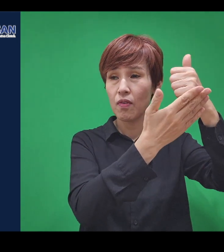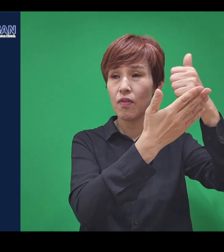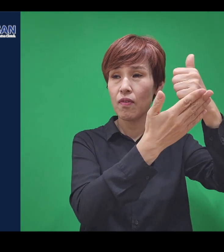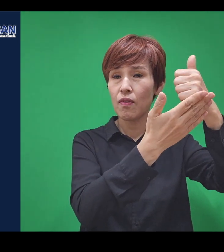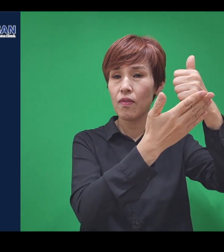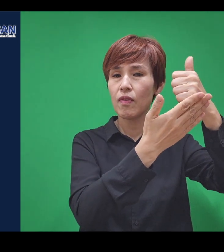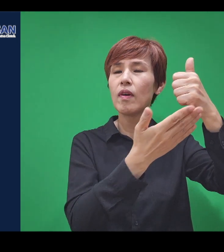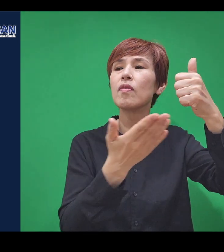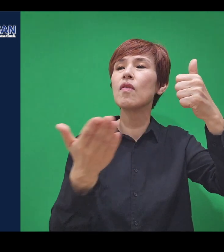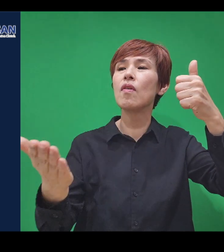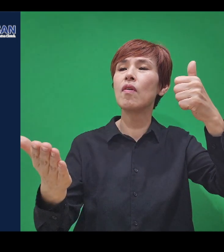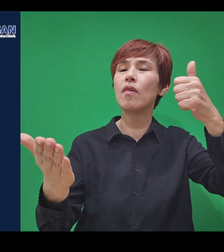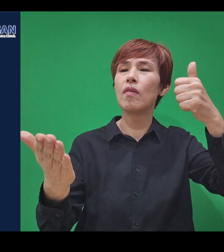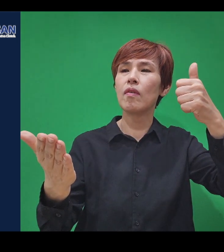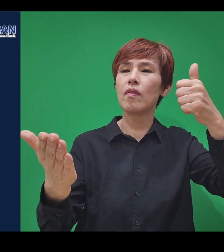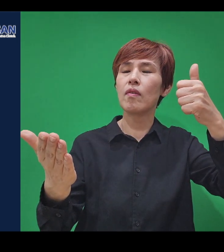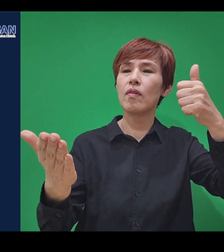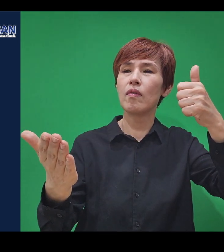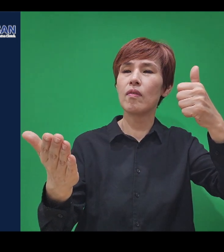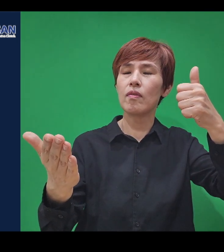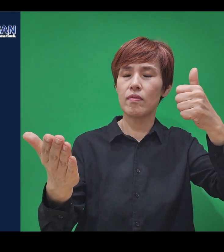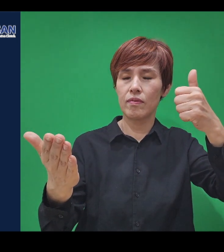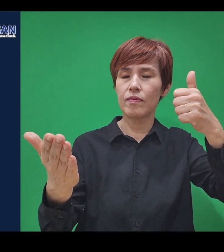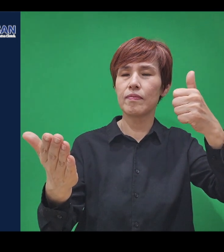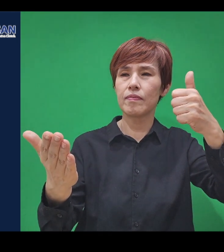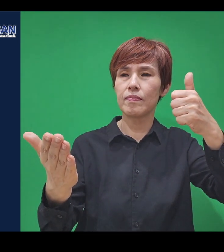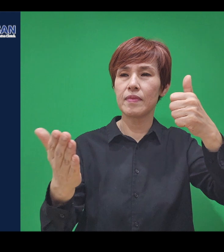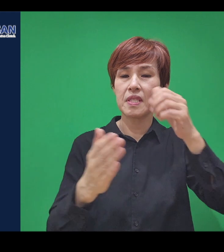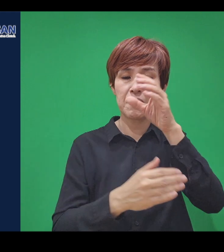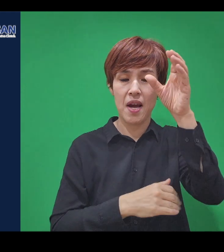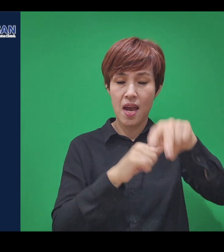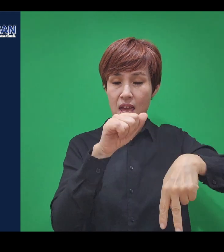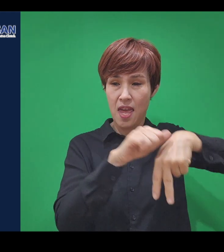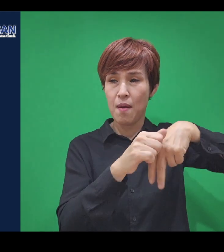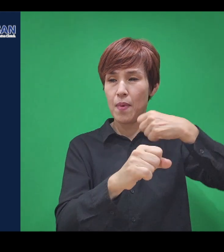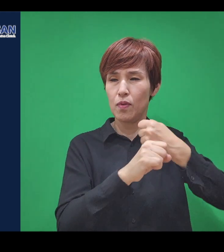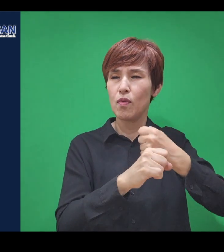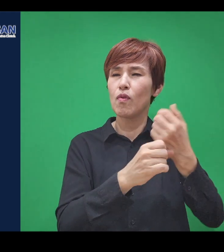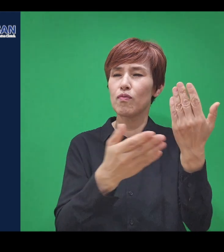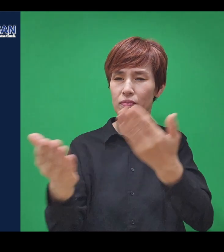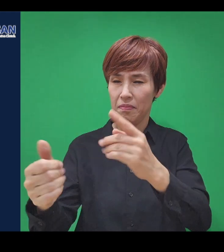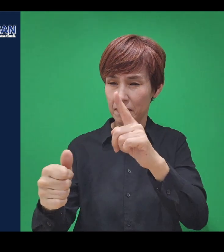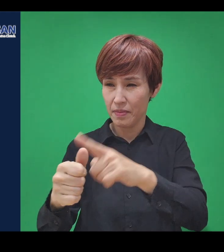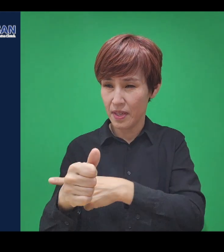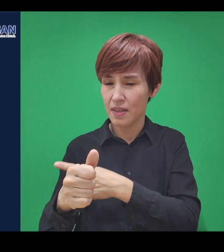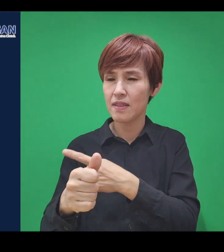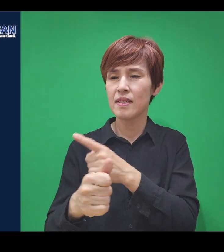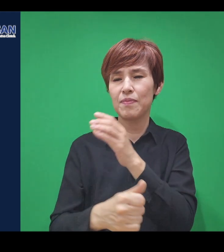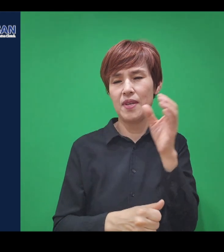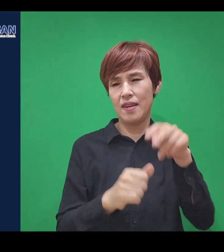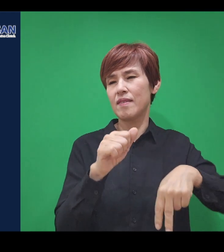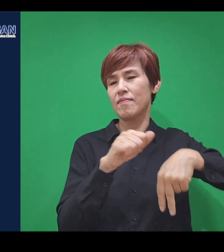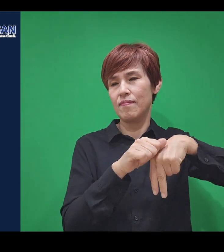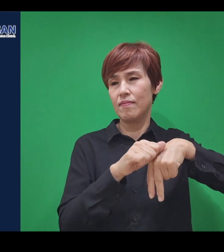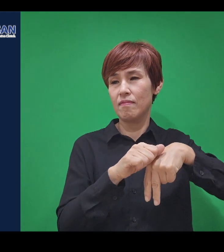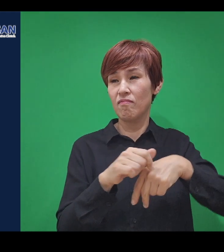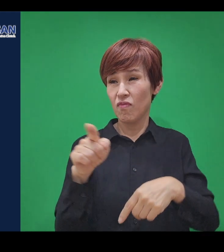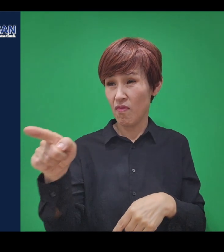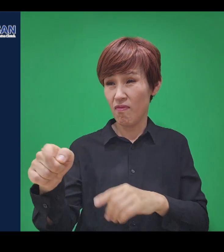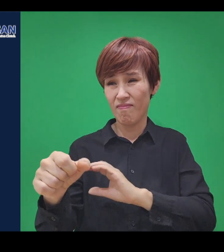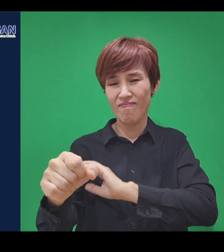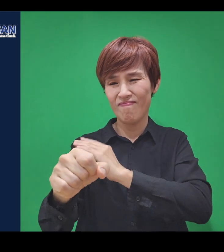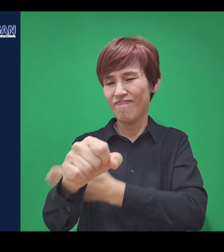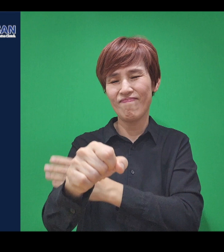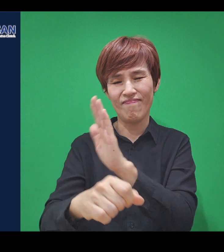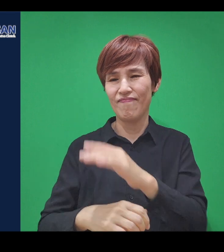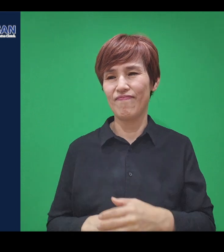아버지께서 그렇게 판결하셨기 때문이지 네가 나를 죽일 수 있는 건 아니다. 나는 내 아버지 앞에